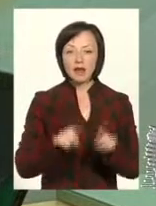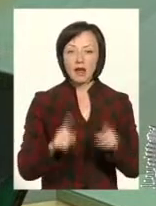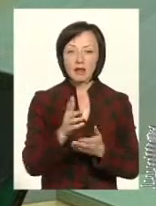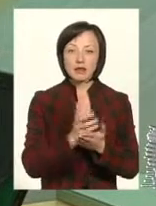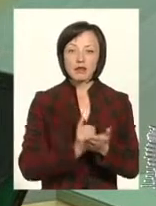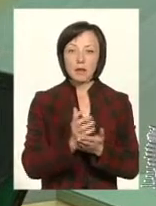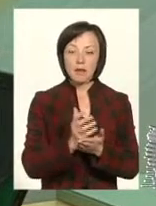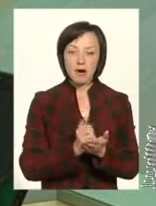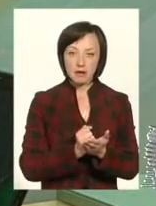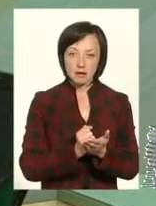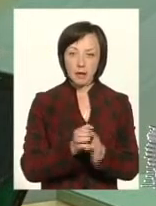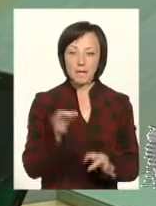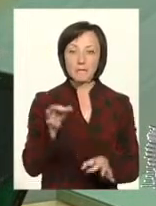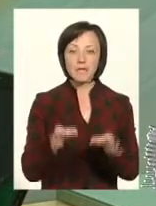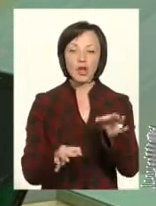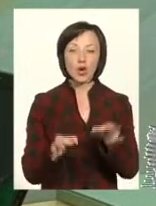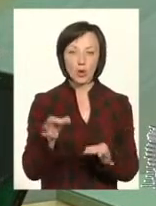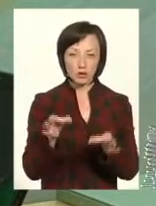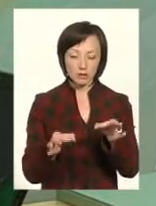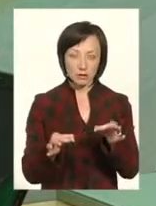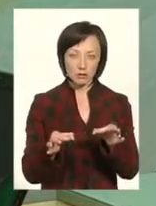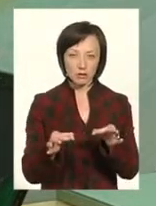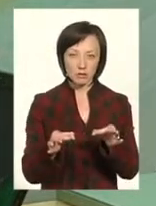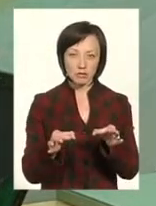запасами природних